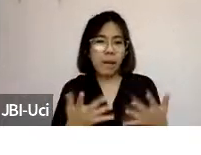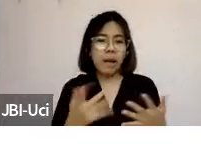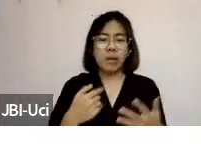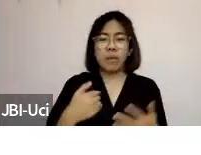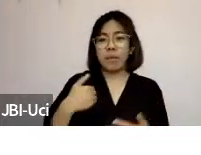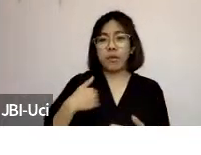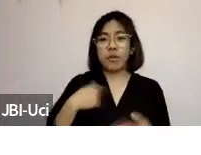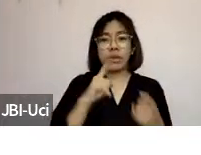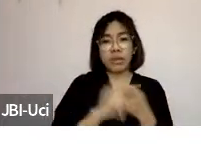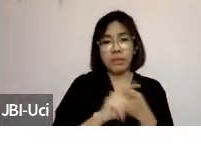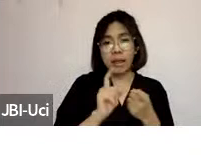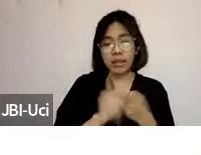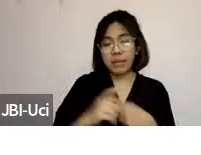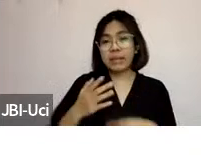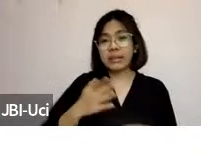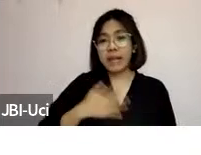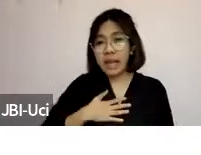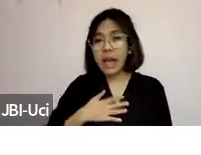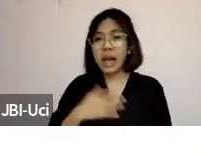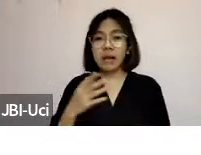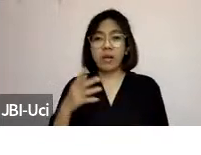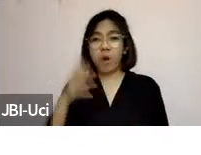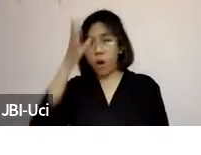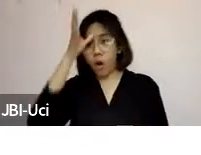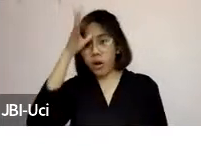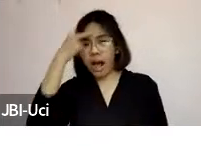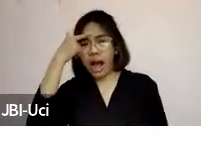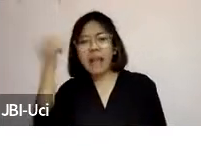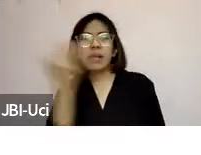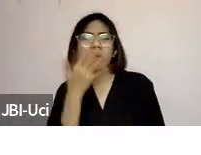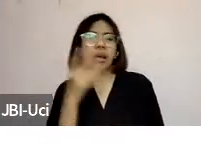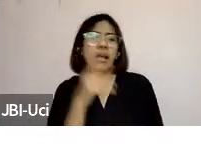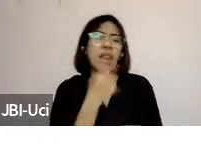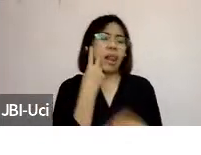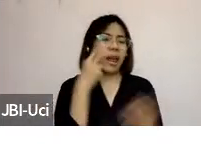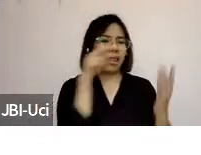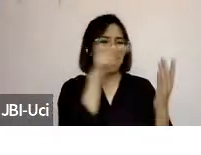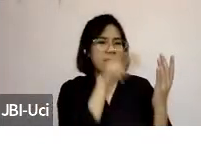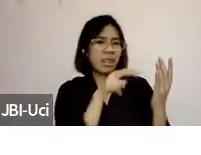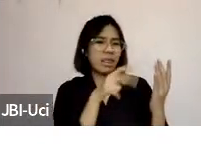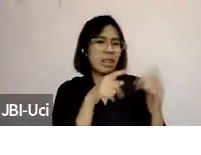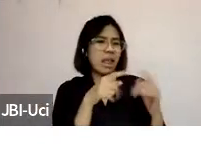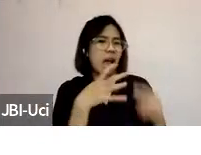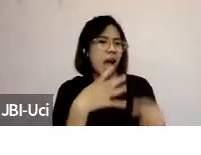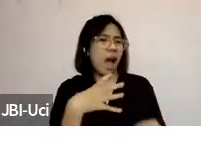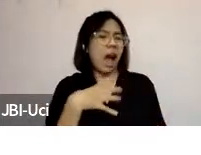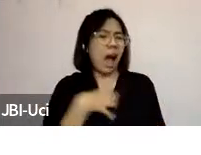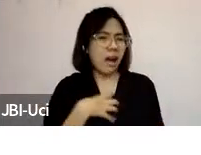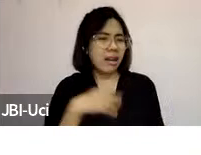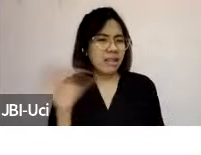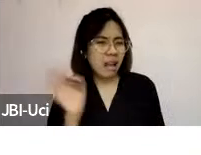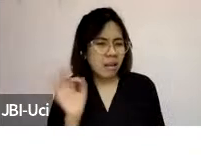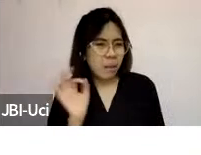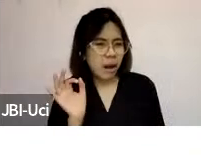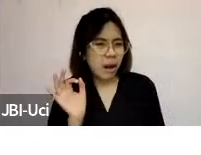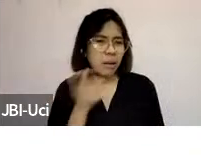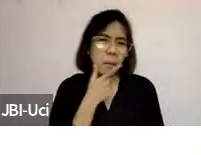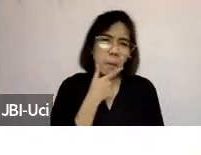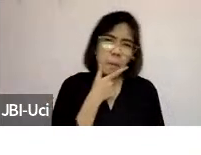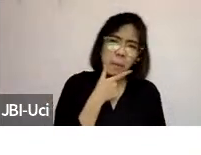teman-teman orang bahasa juga masih kebingungan memaknainya misalnya akan paha di sini mungkin saya jadi